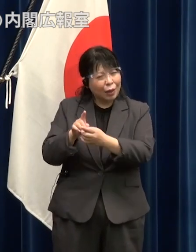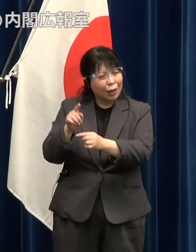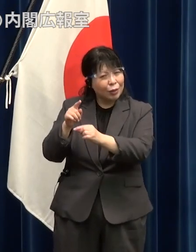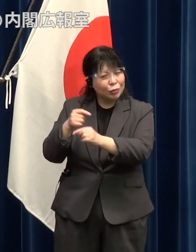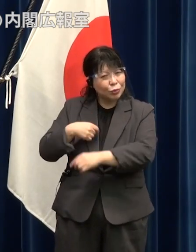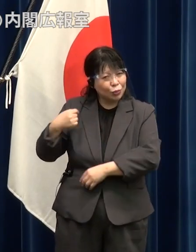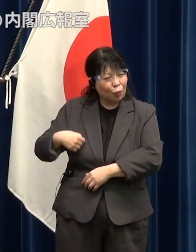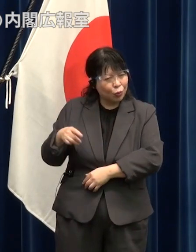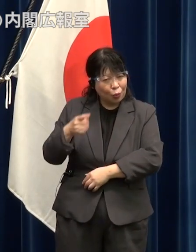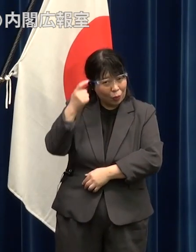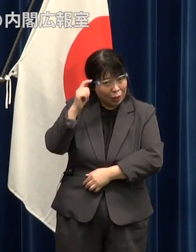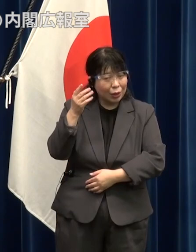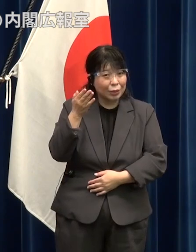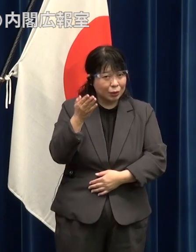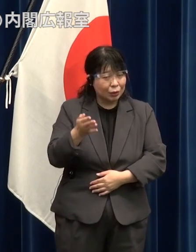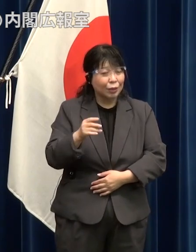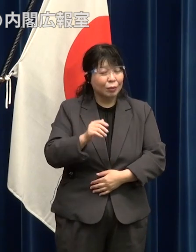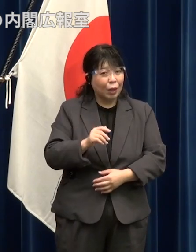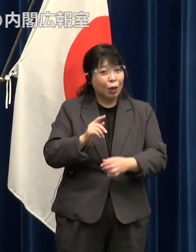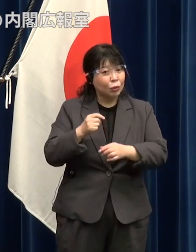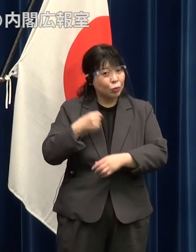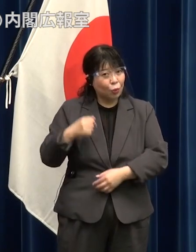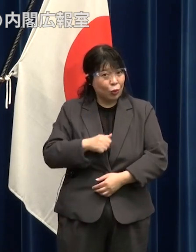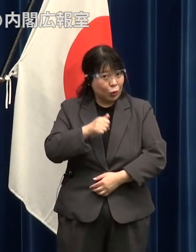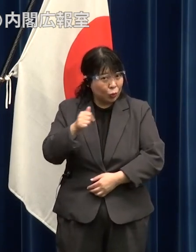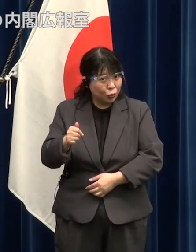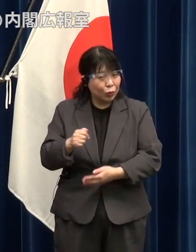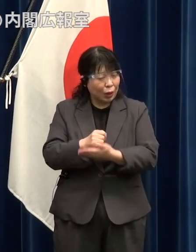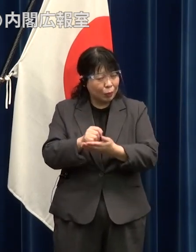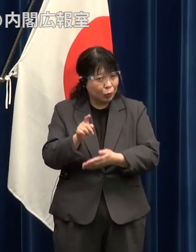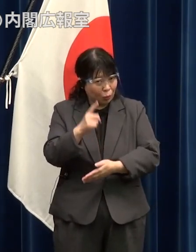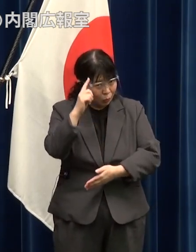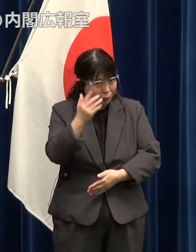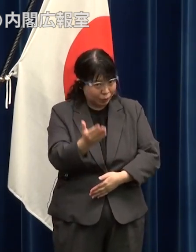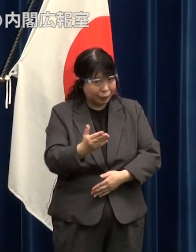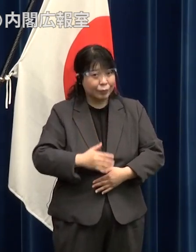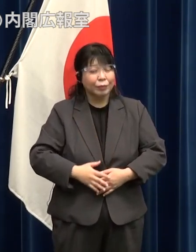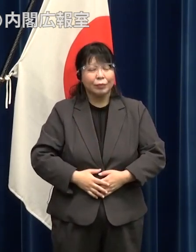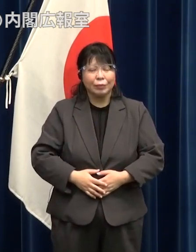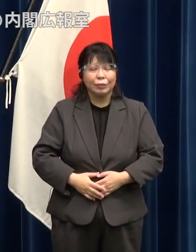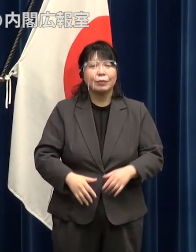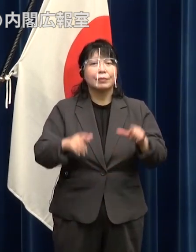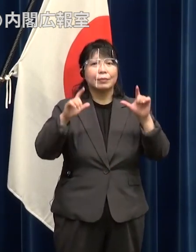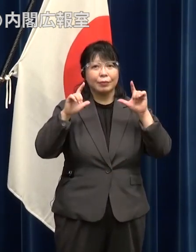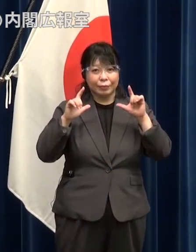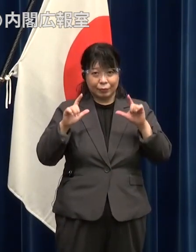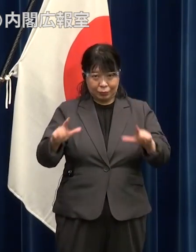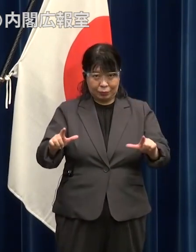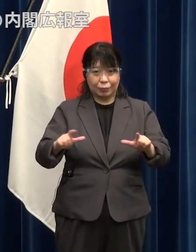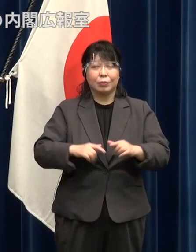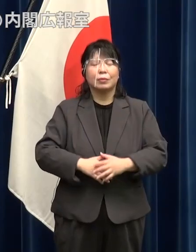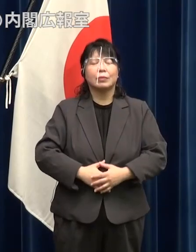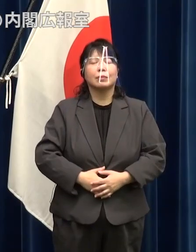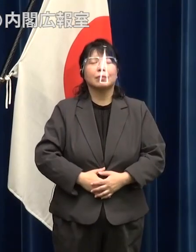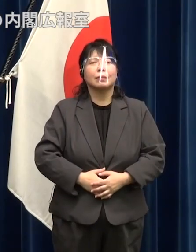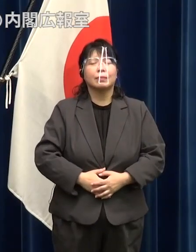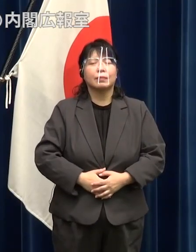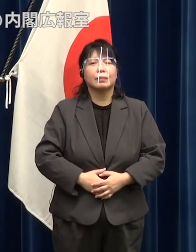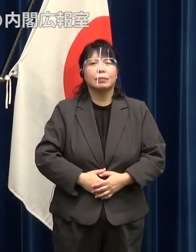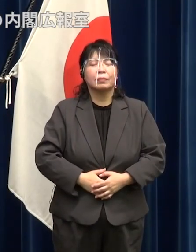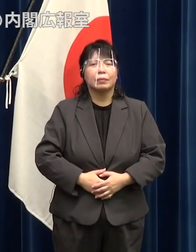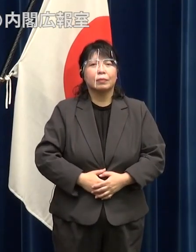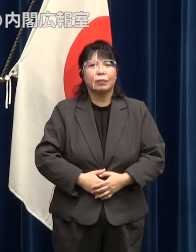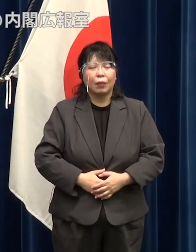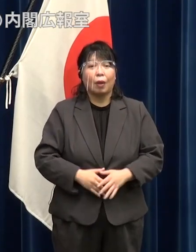対中のタイミングをどのようにお考えでしょうか。 はい、まずは本年